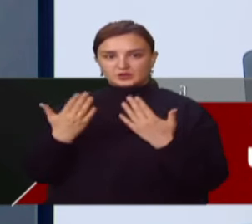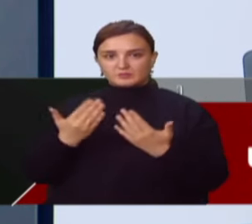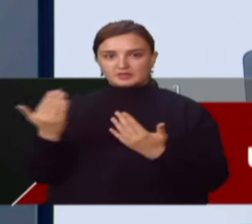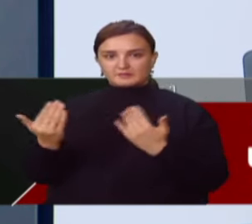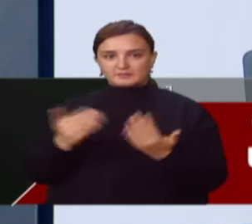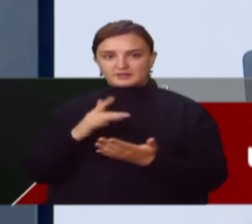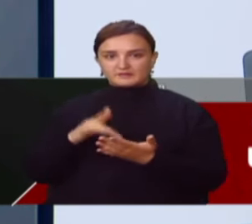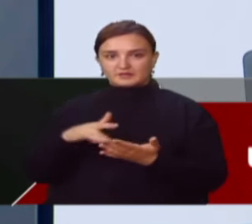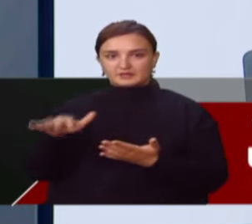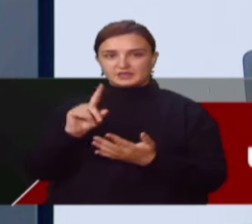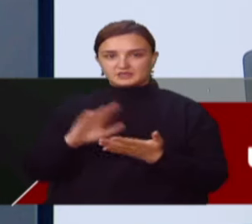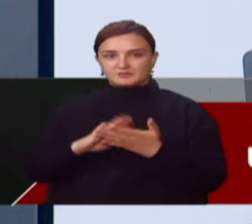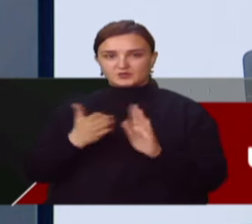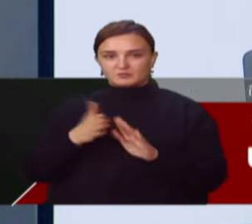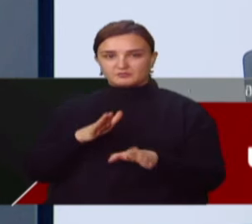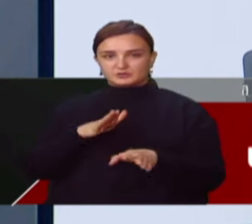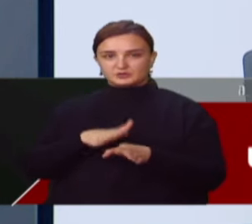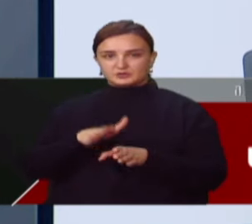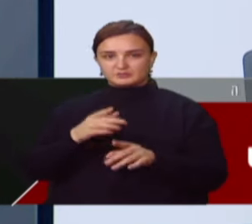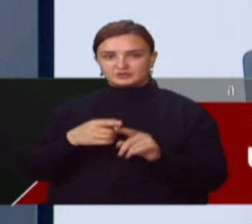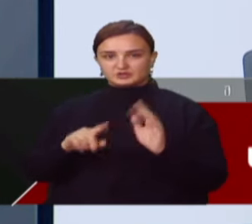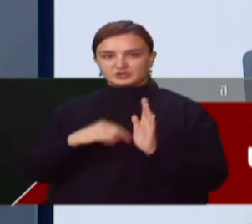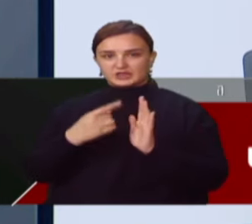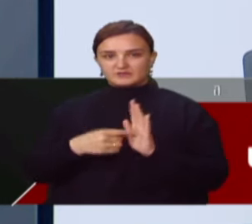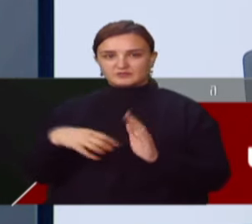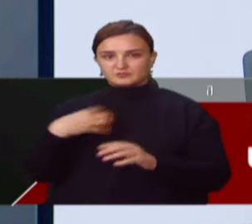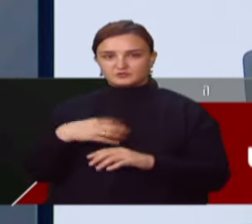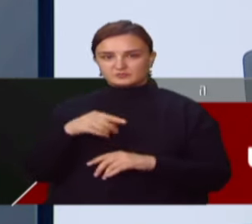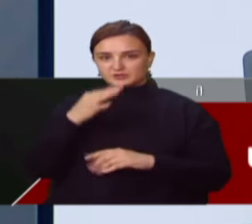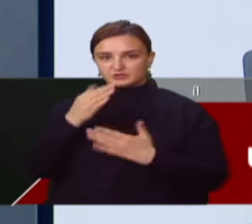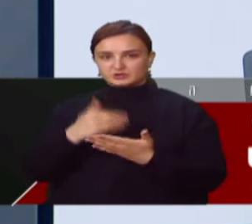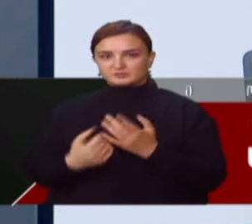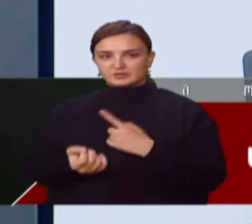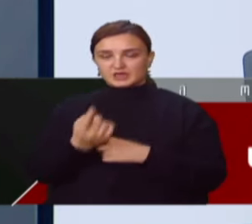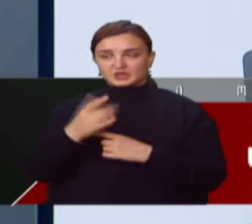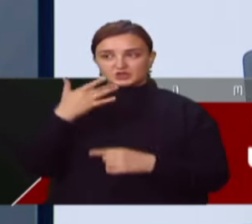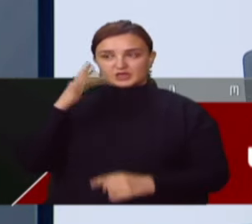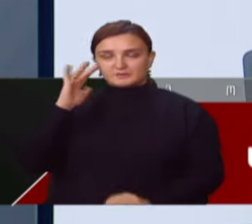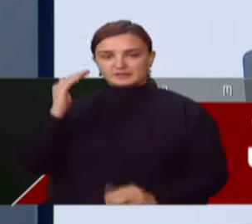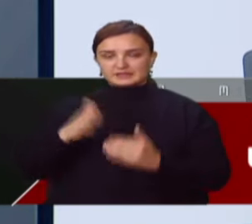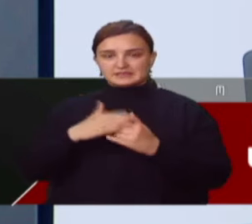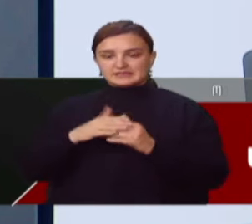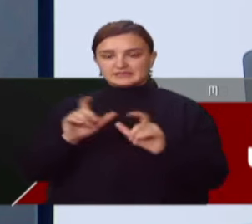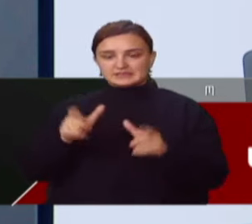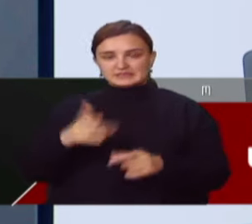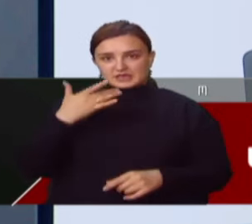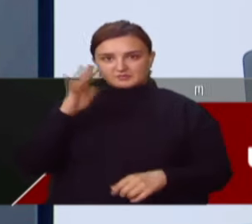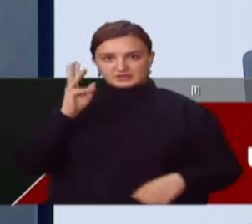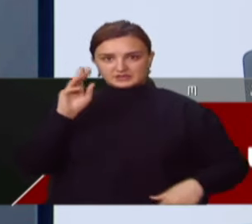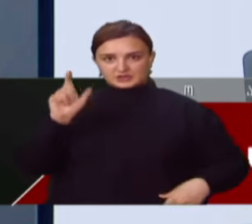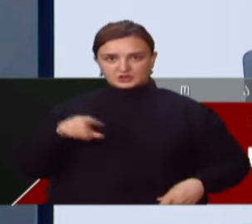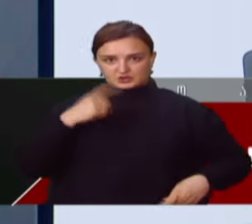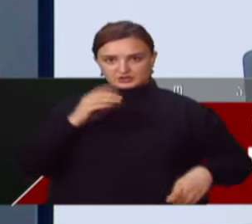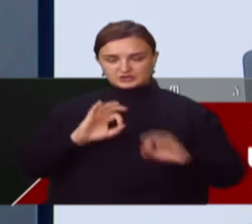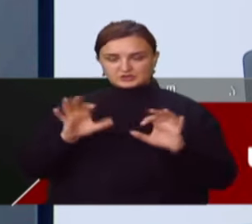ქვეყნის მხრიდან გარკვეული პირობების შესრულებას. ეს კითხვა აქტუალური მას შემდეგ გახდა, რაც შტატების მხრიდან დაწესებულ სანქციებზე ამერიკის ელჩმა ისაუბრა